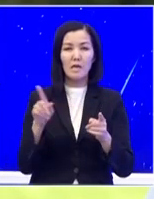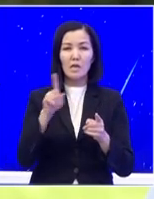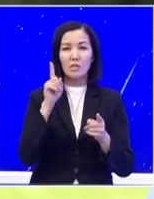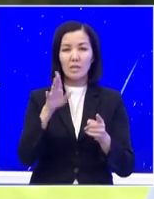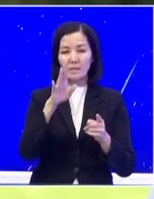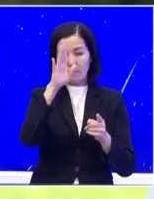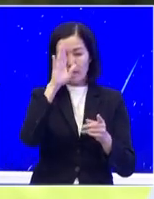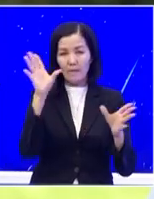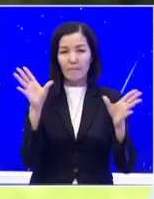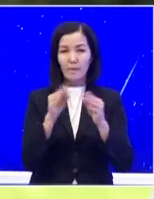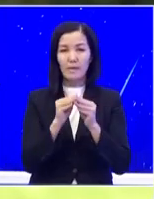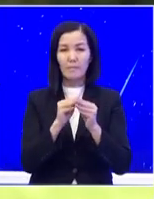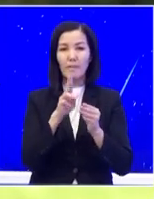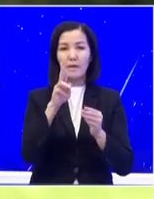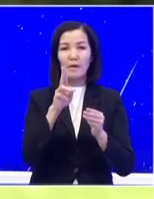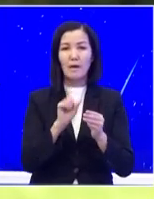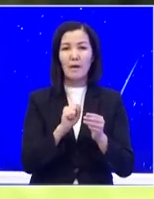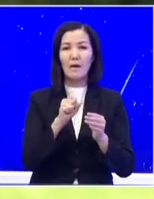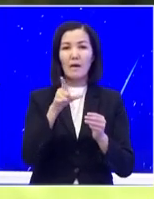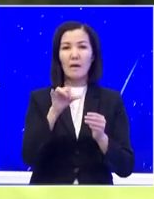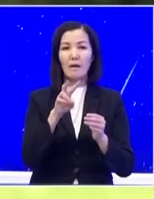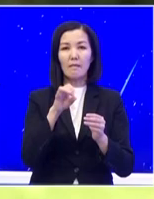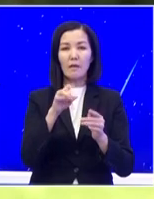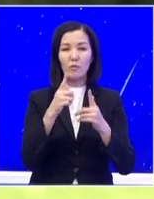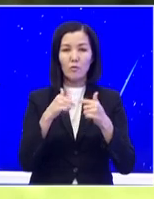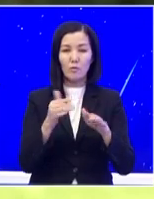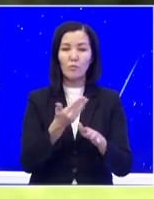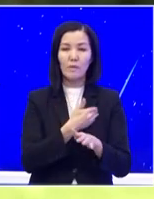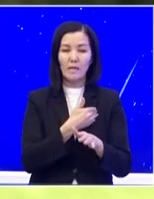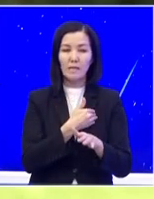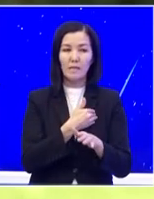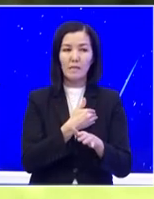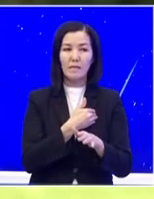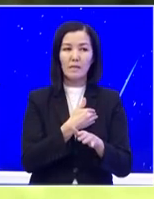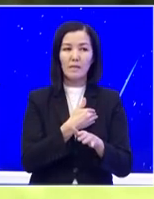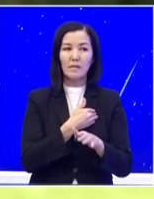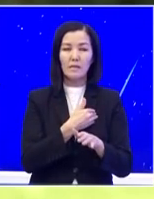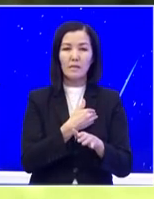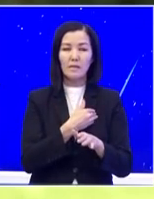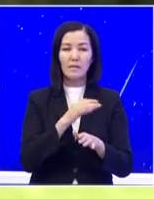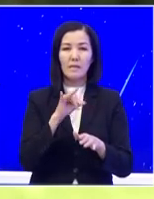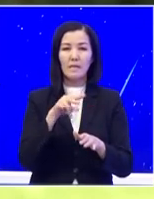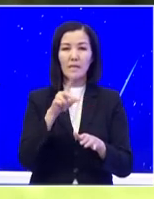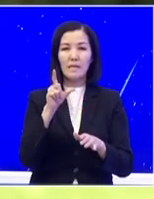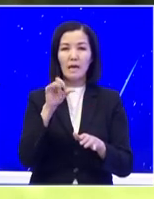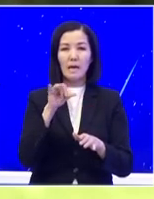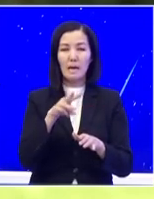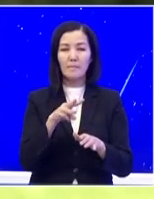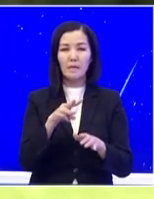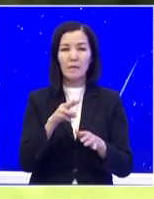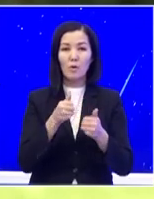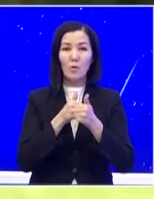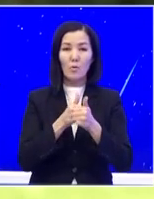жігіттердің басын қосып, қағанат құрғым келеді. Мен өзім қаған болғым келеді. А оған Илхам деген екі орынбасары